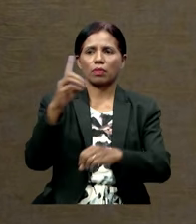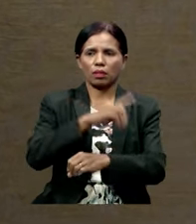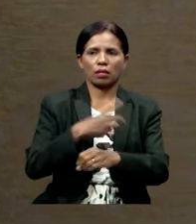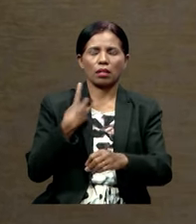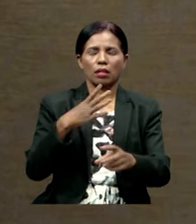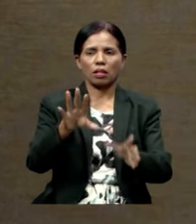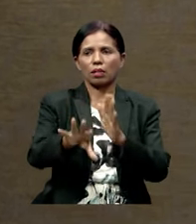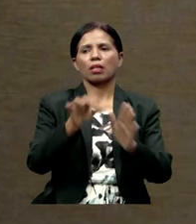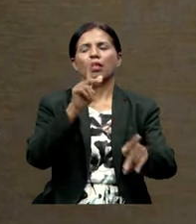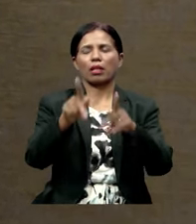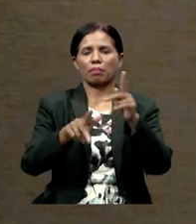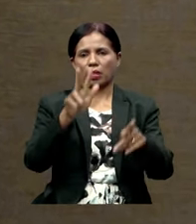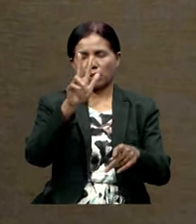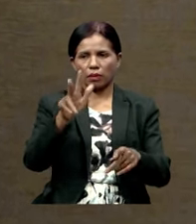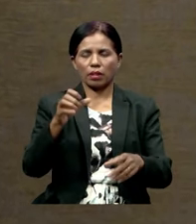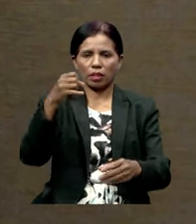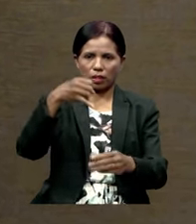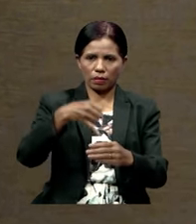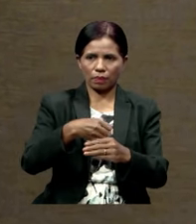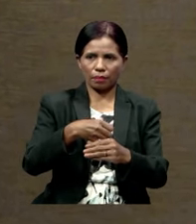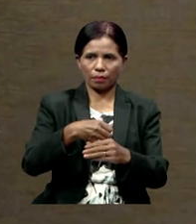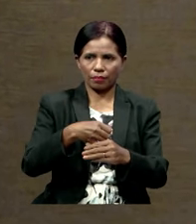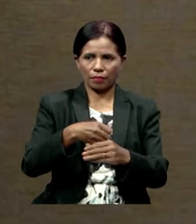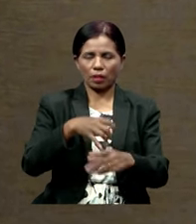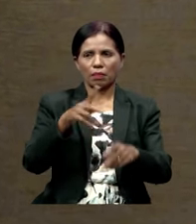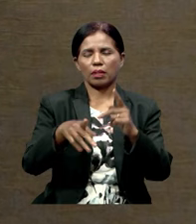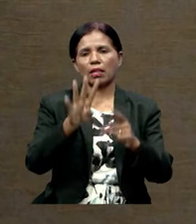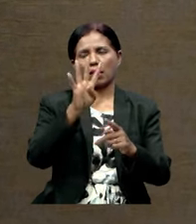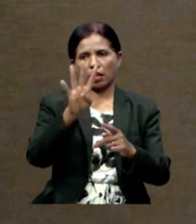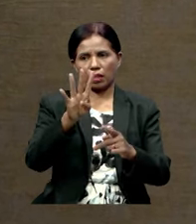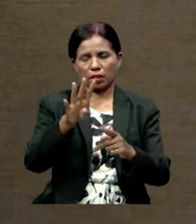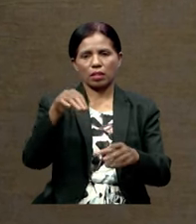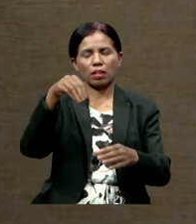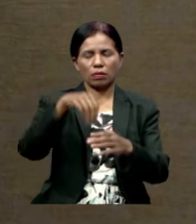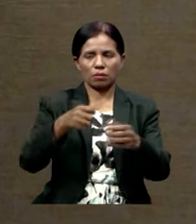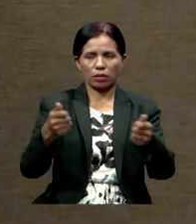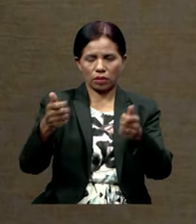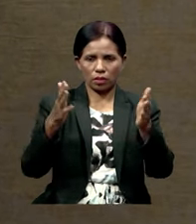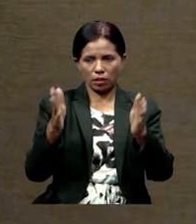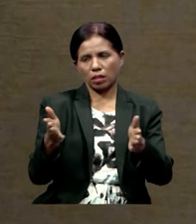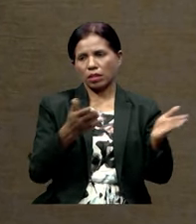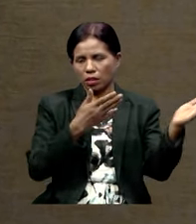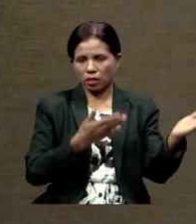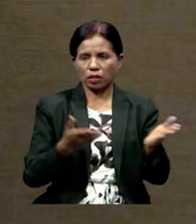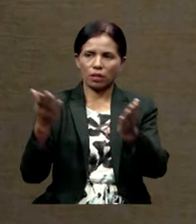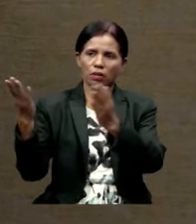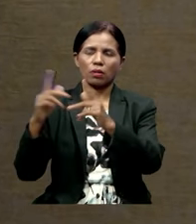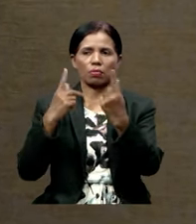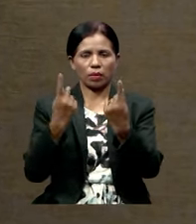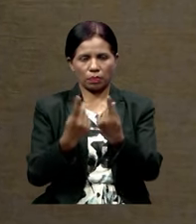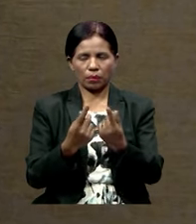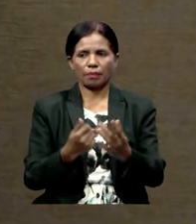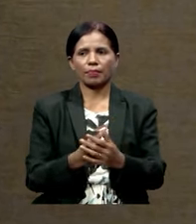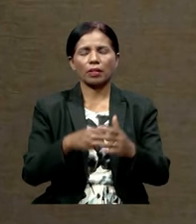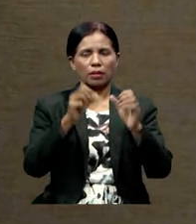menai tulu inclui numi am menehat inclui mas motorista se iluri ba cupa